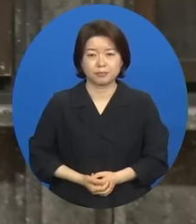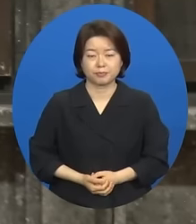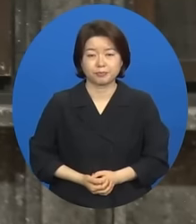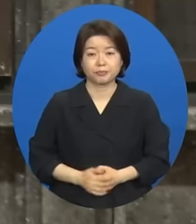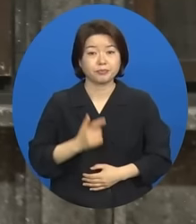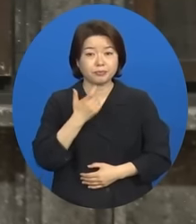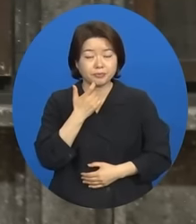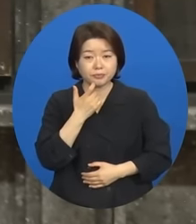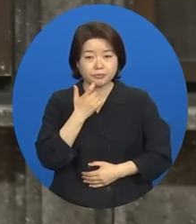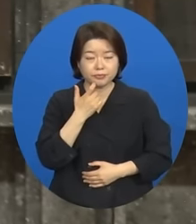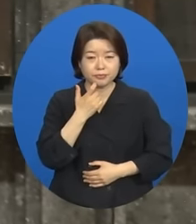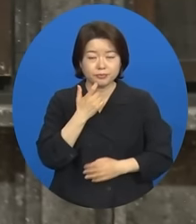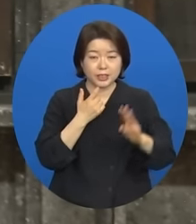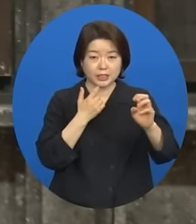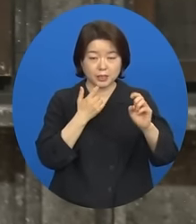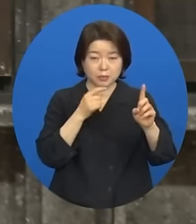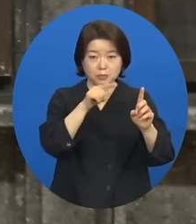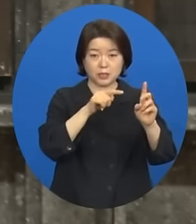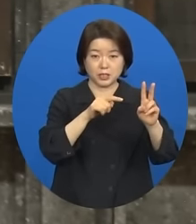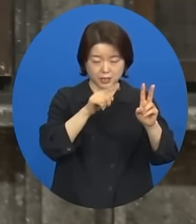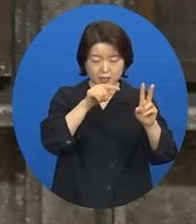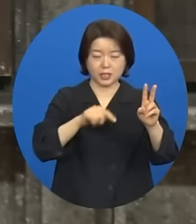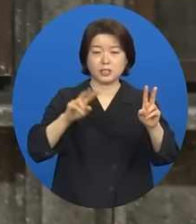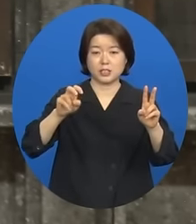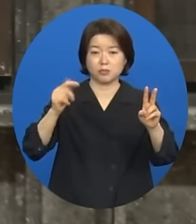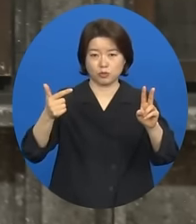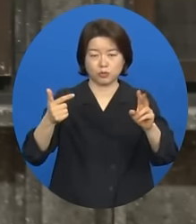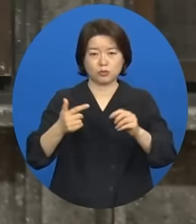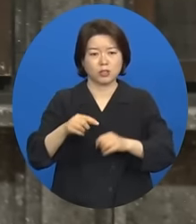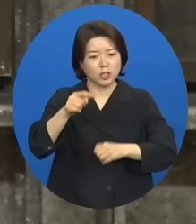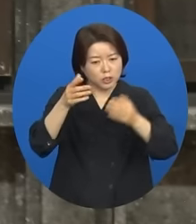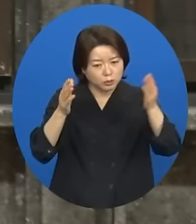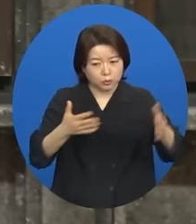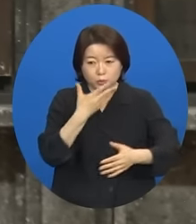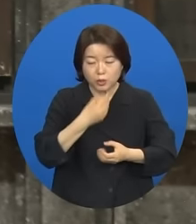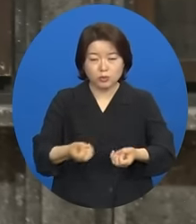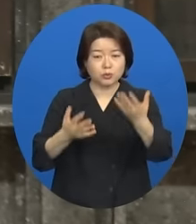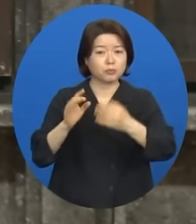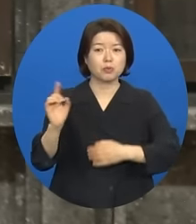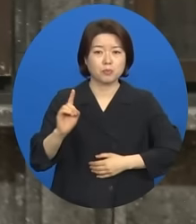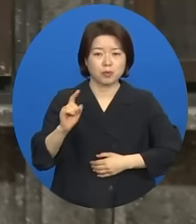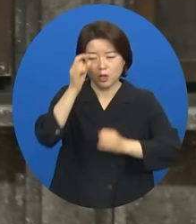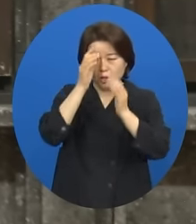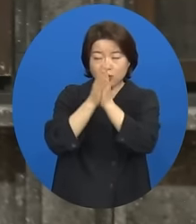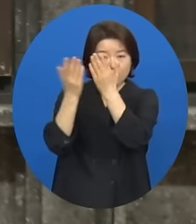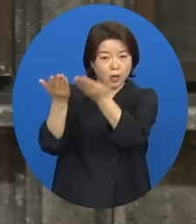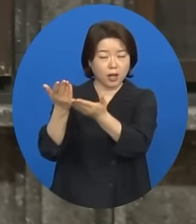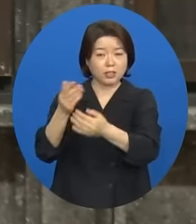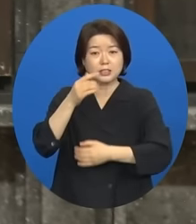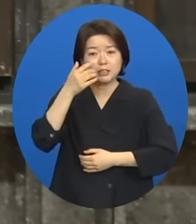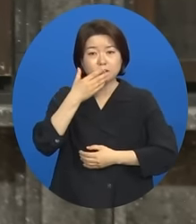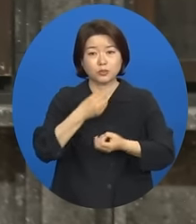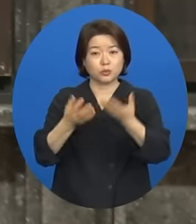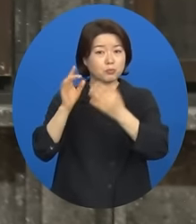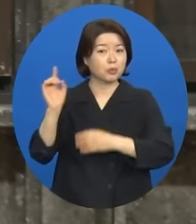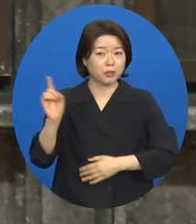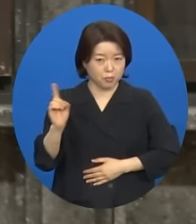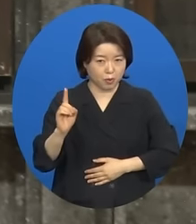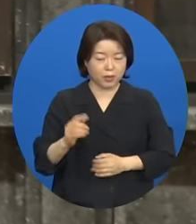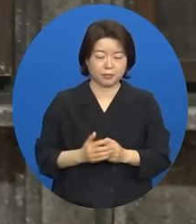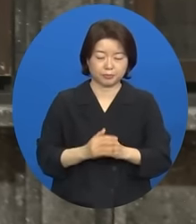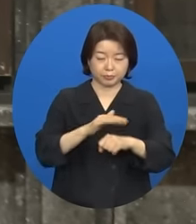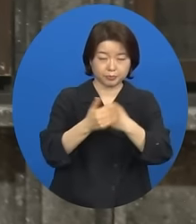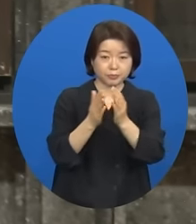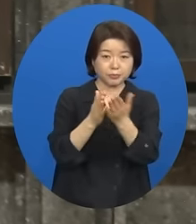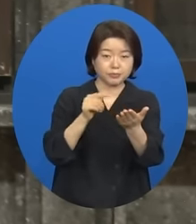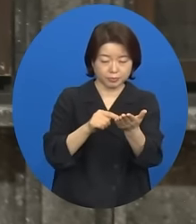야곱이 26절에서 구한 축복이 무엇이었는가? 뭘까요? 무슨 축복을 구했을까요? 성경은 성경으로